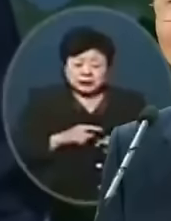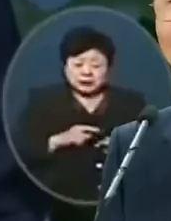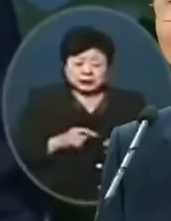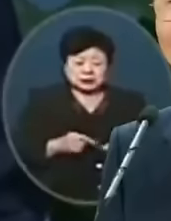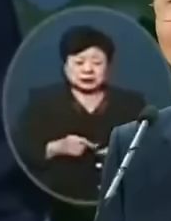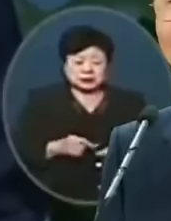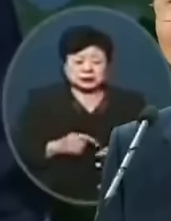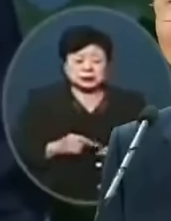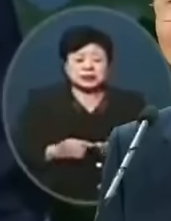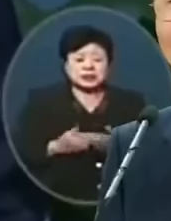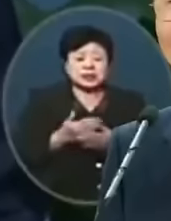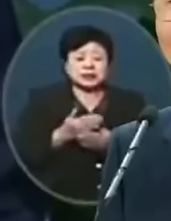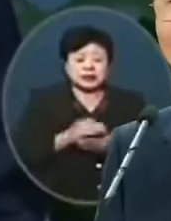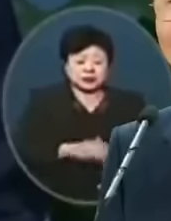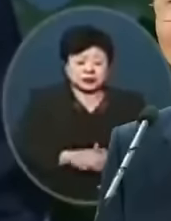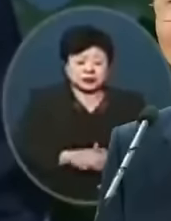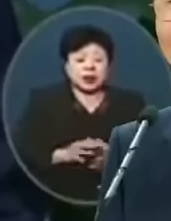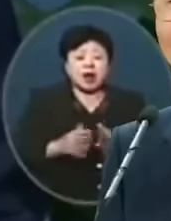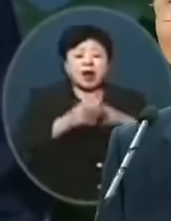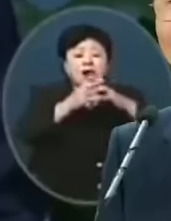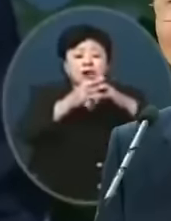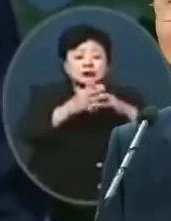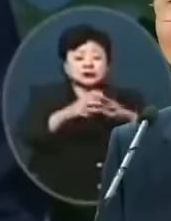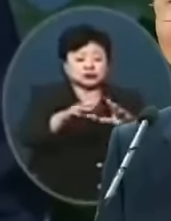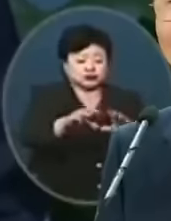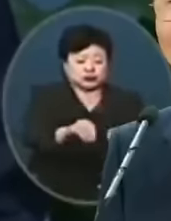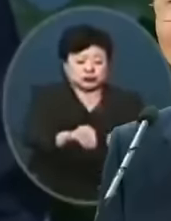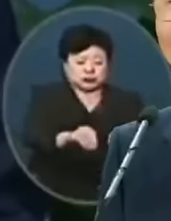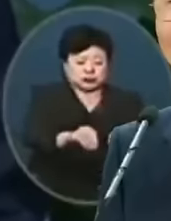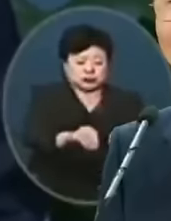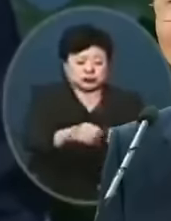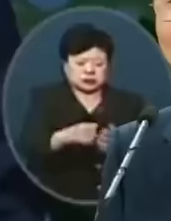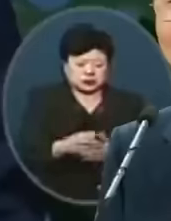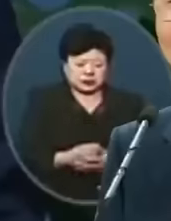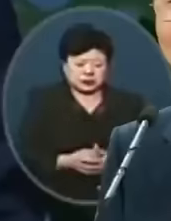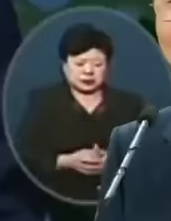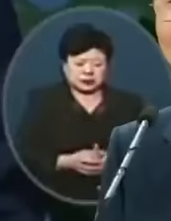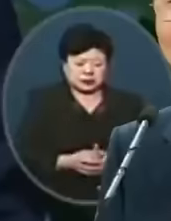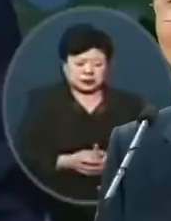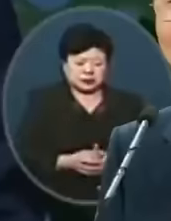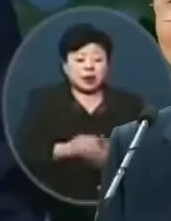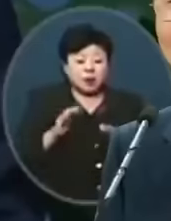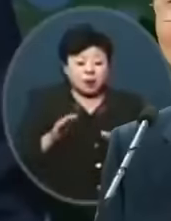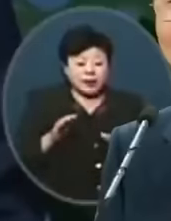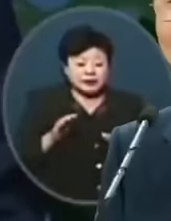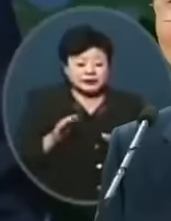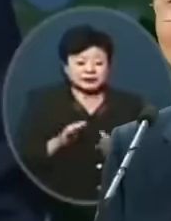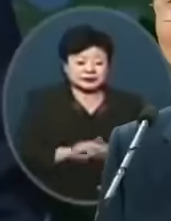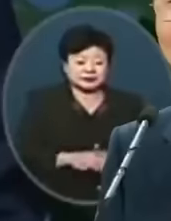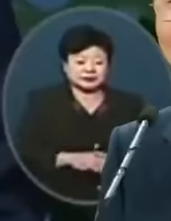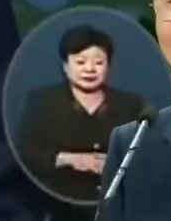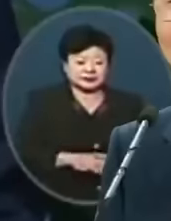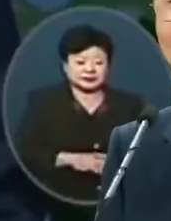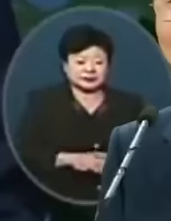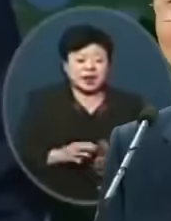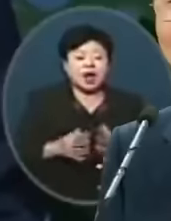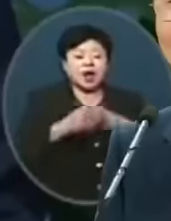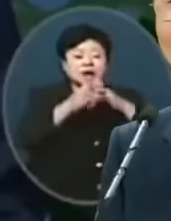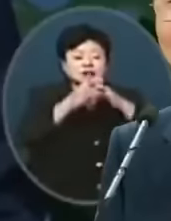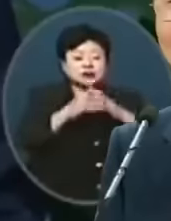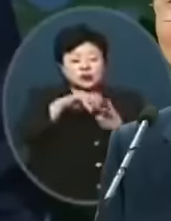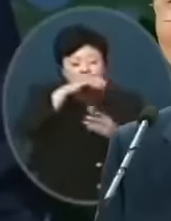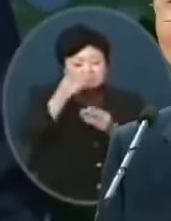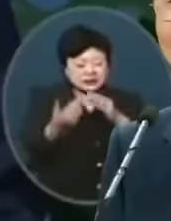생기면 건축하는 것부터 중지시키는 것입니다. 바라기는 올해는 건축이